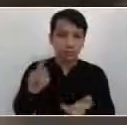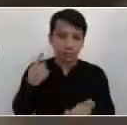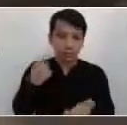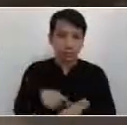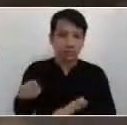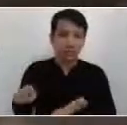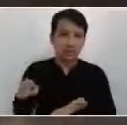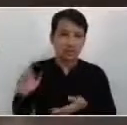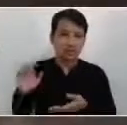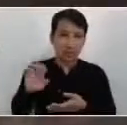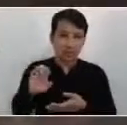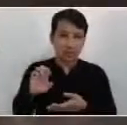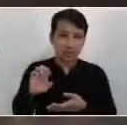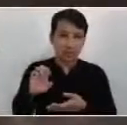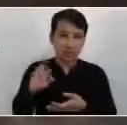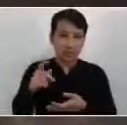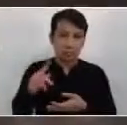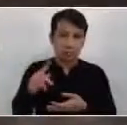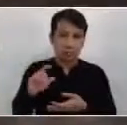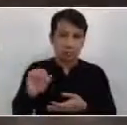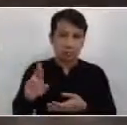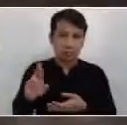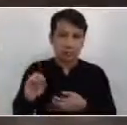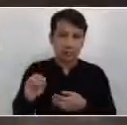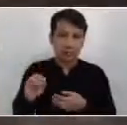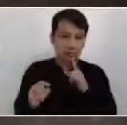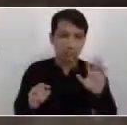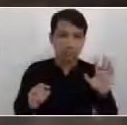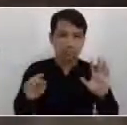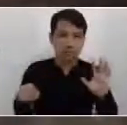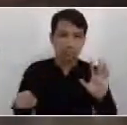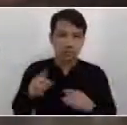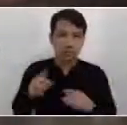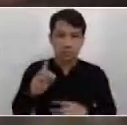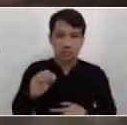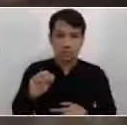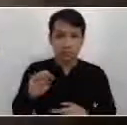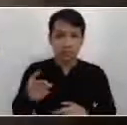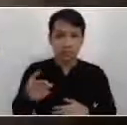susubukan din ng DA ang iba pang produkto tulad ng ASF Buster at Cloud